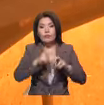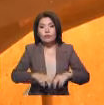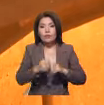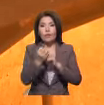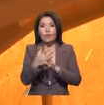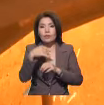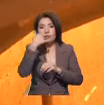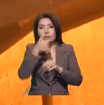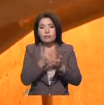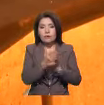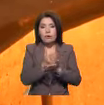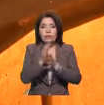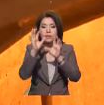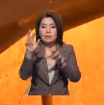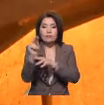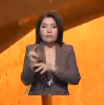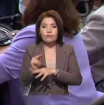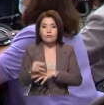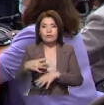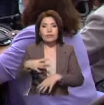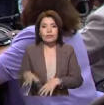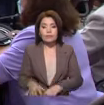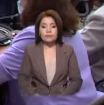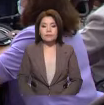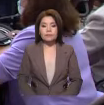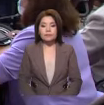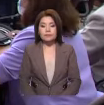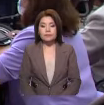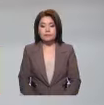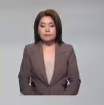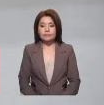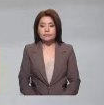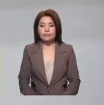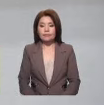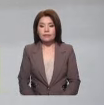бұл заңнамаға концептуалды өзгерістер енгізілмеген.